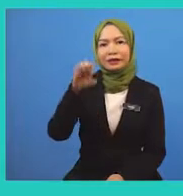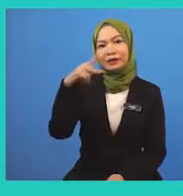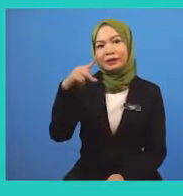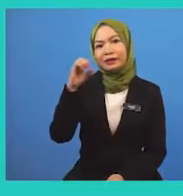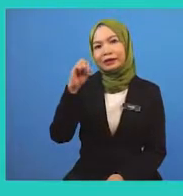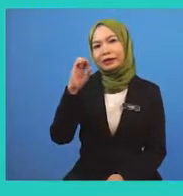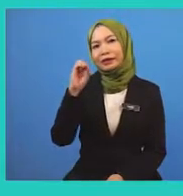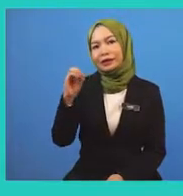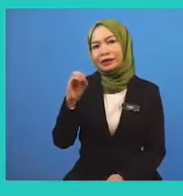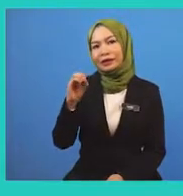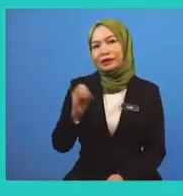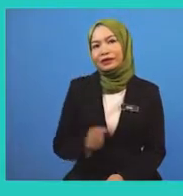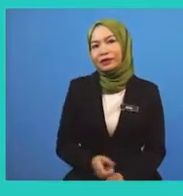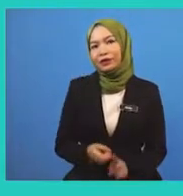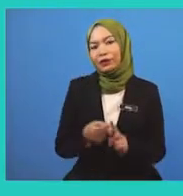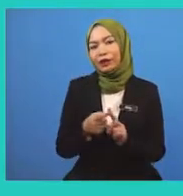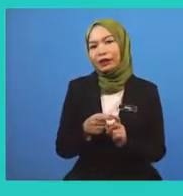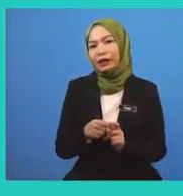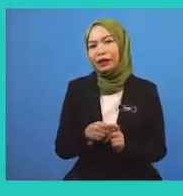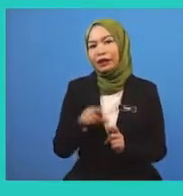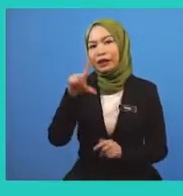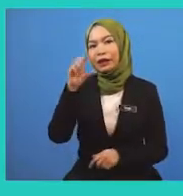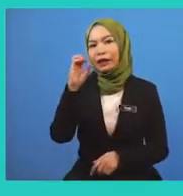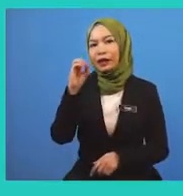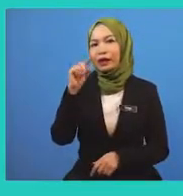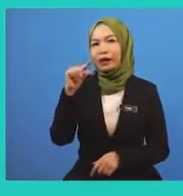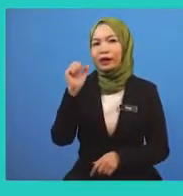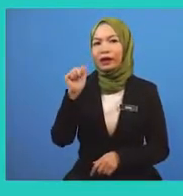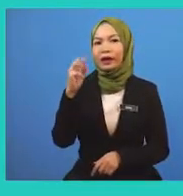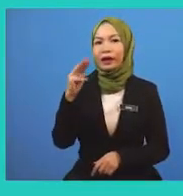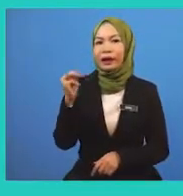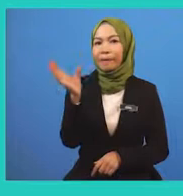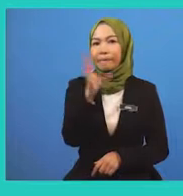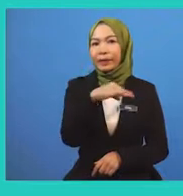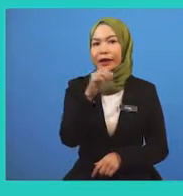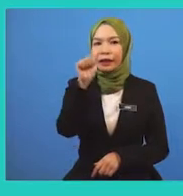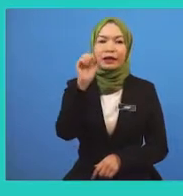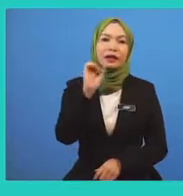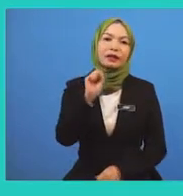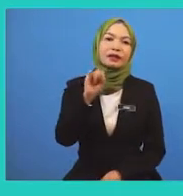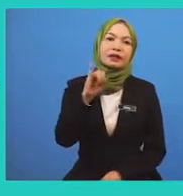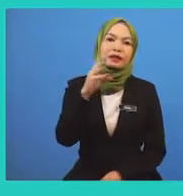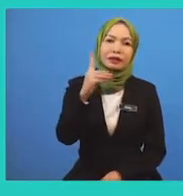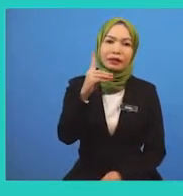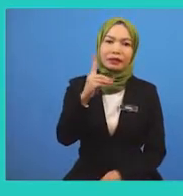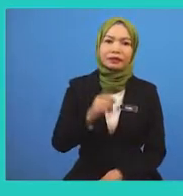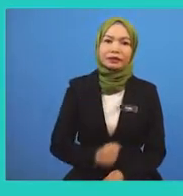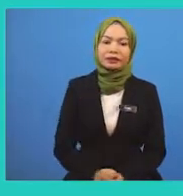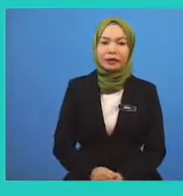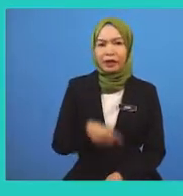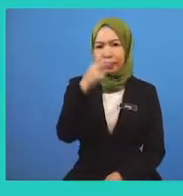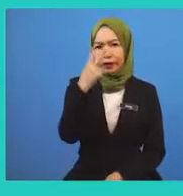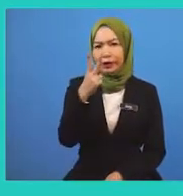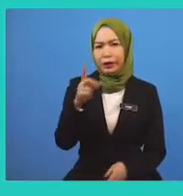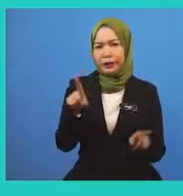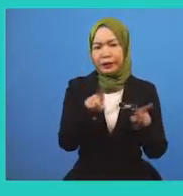antara logam magnesium dan asid hidroklorik. Persamaan termokimia untuk tindak balas